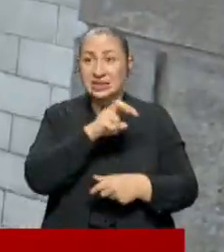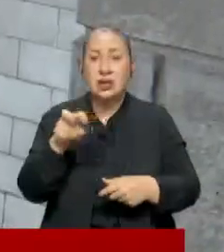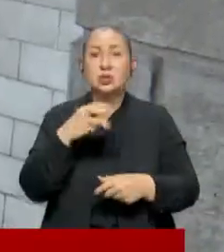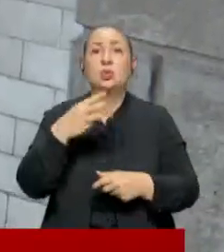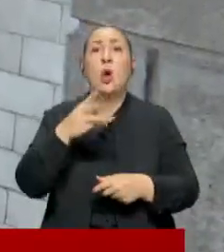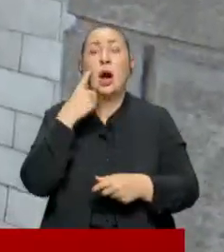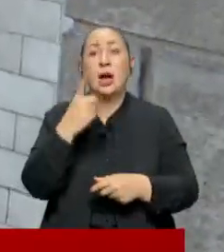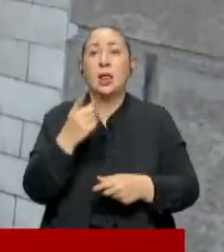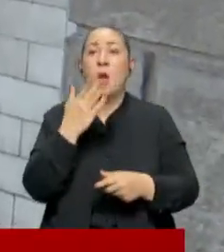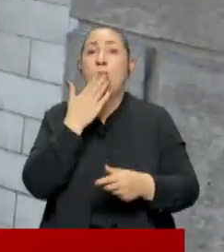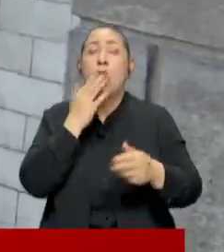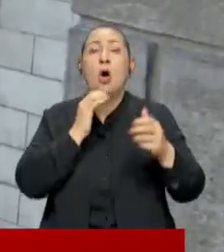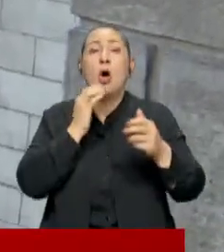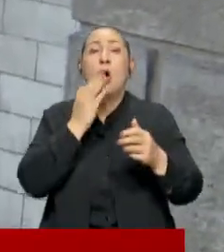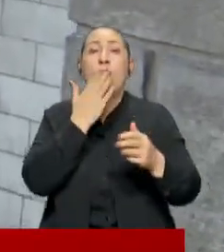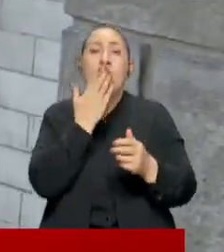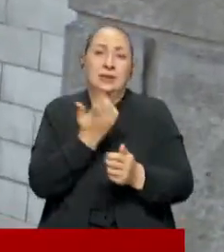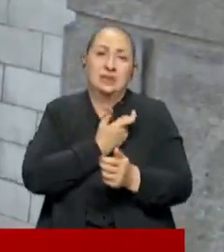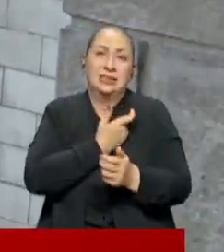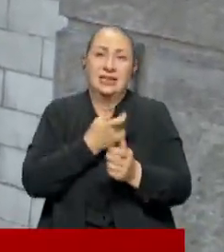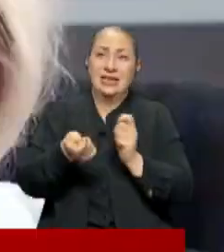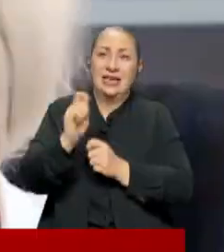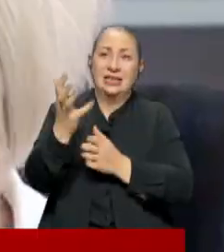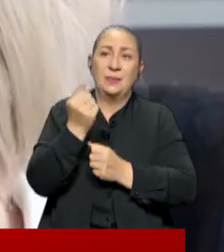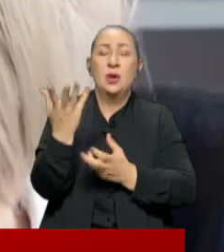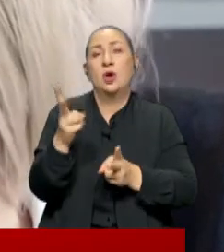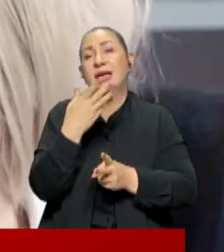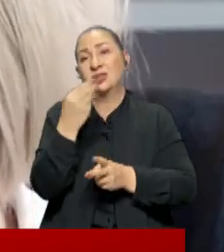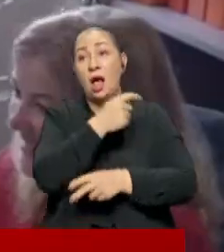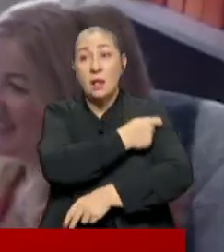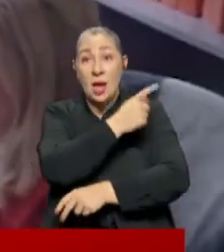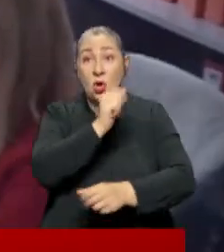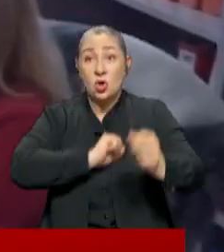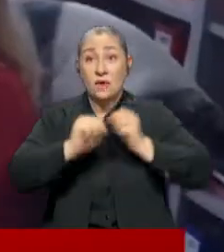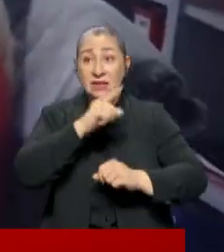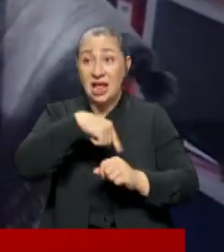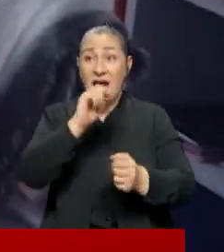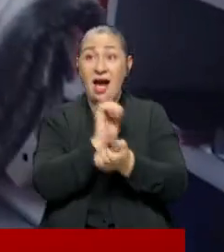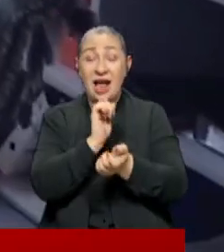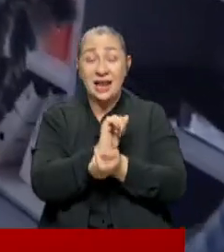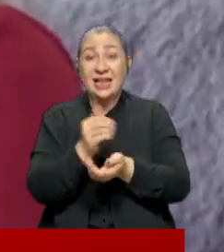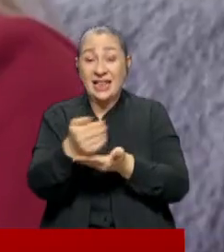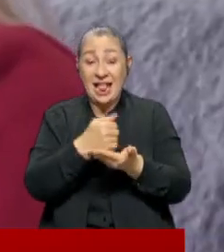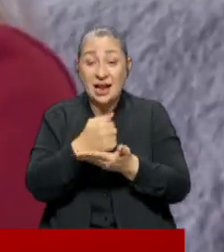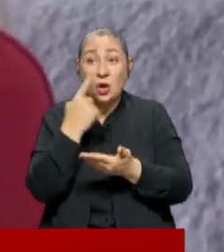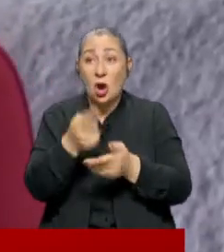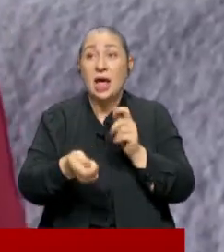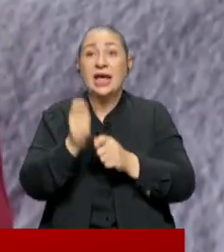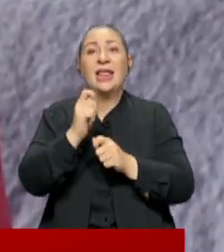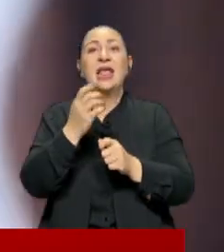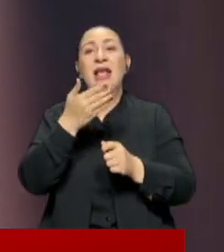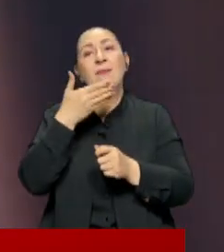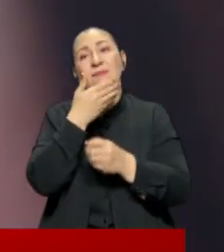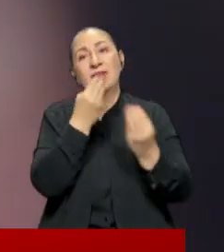euroya kadar öğrenim kredisi alabiliyor gençler. Almanya'da üniversitelilerin ailelerinin gelirine göre kredi